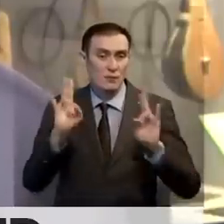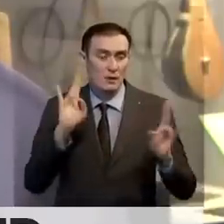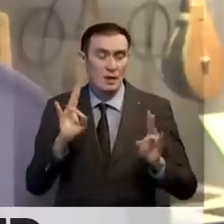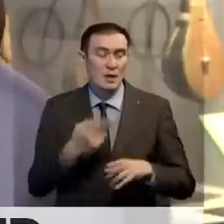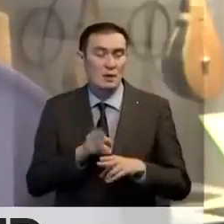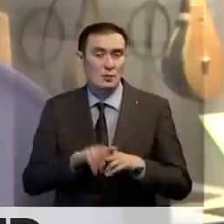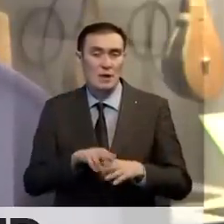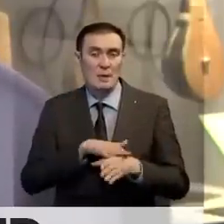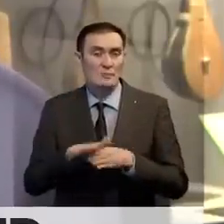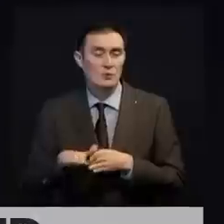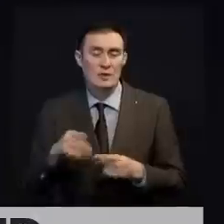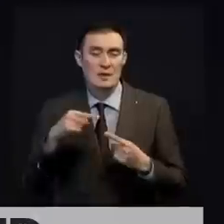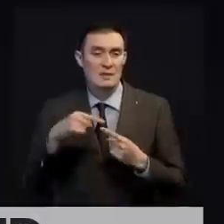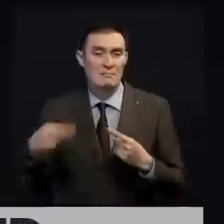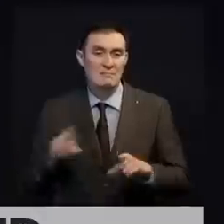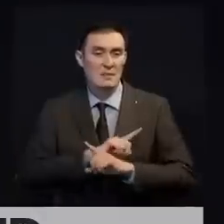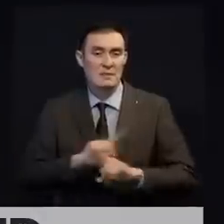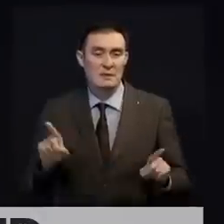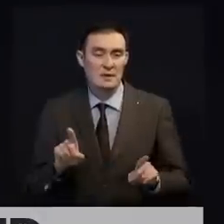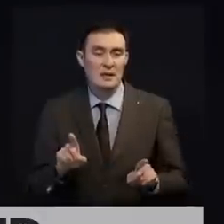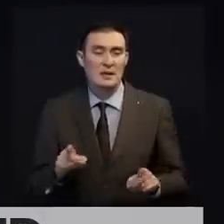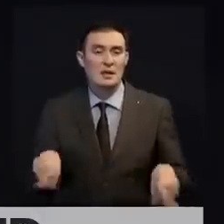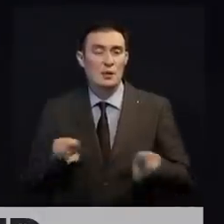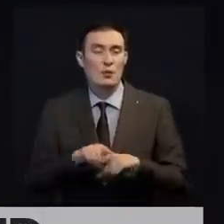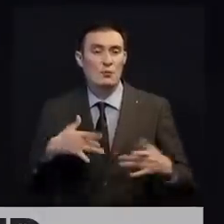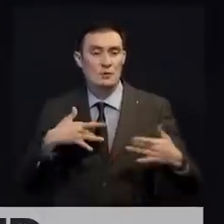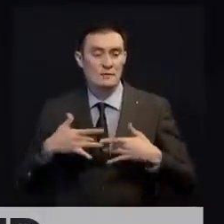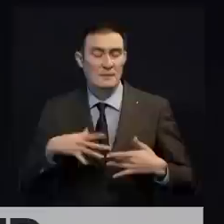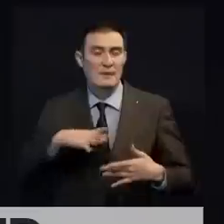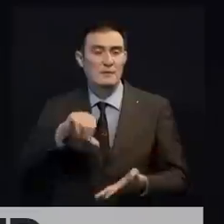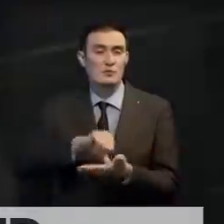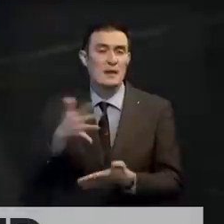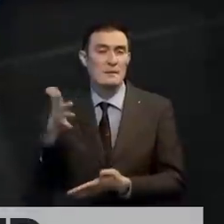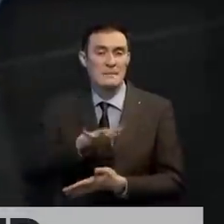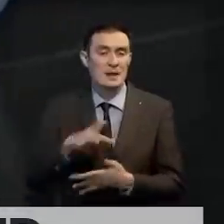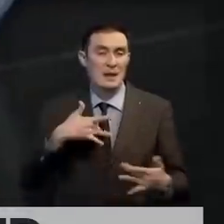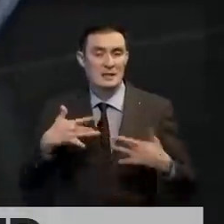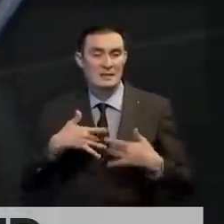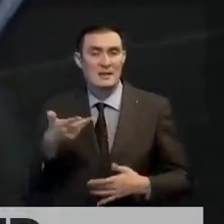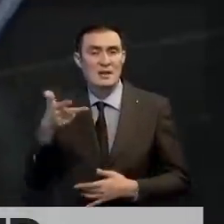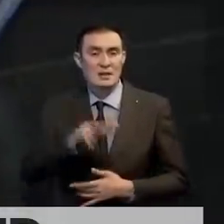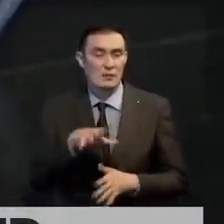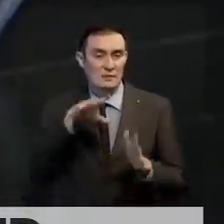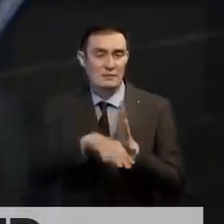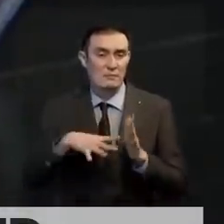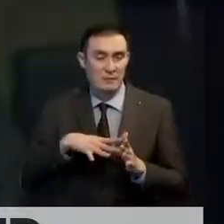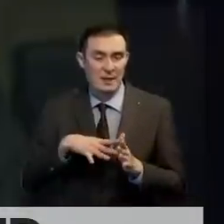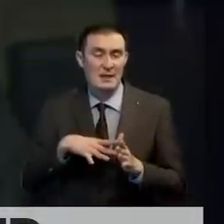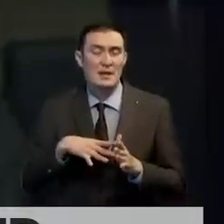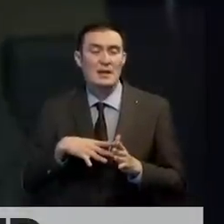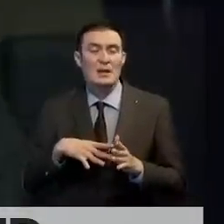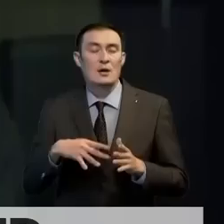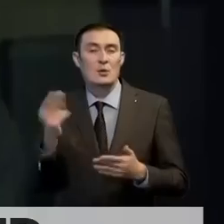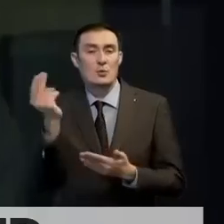который абсолютно неповторим. На сборном концерте «Коркут Саунд» выступили 5 артистов, трио, в составе которого